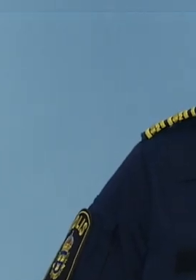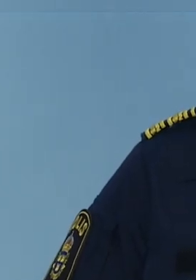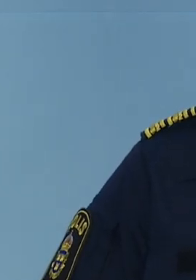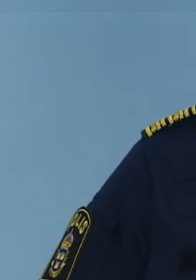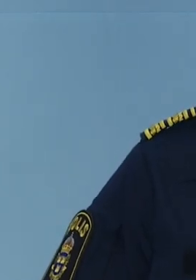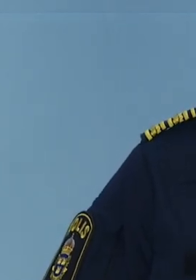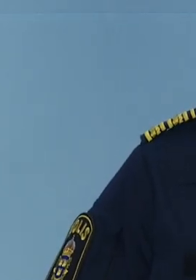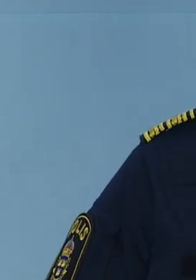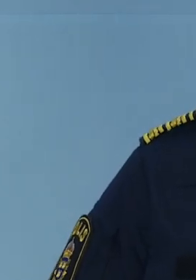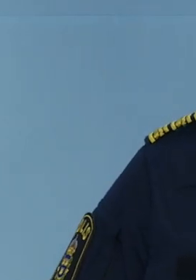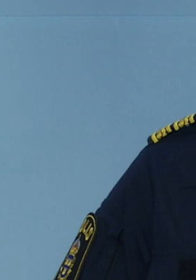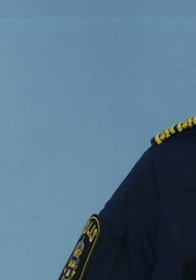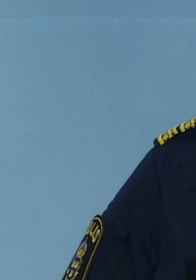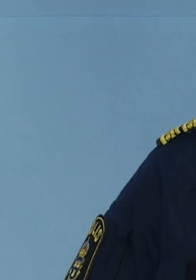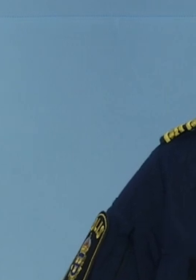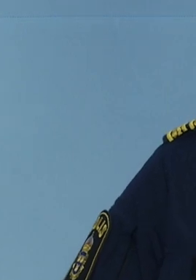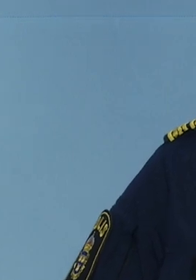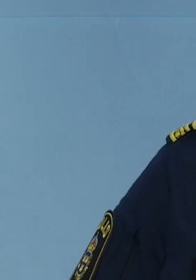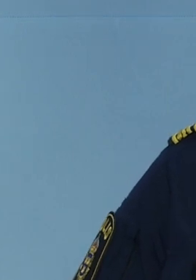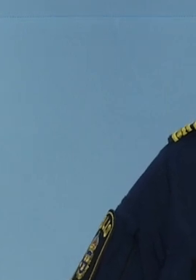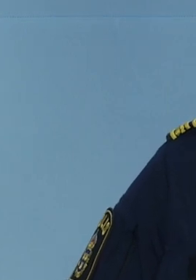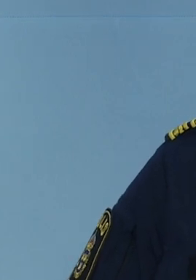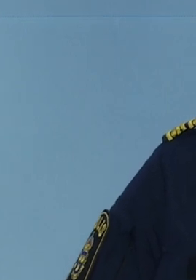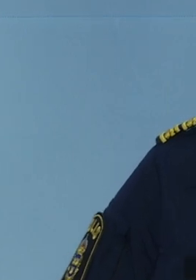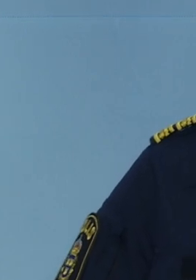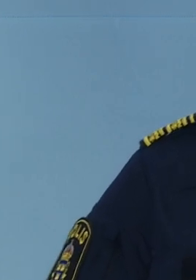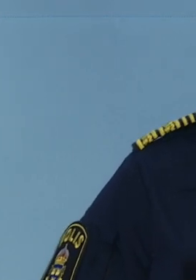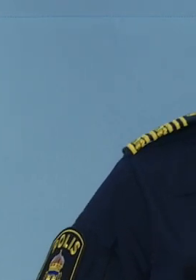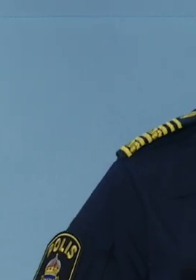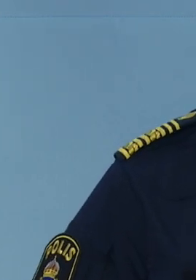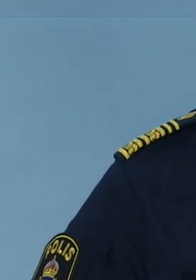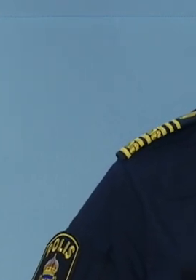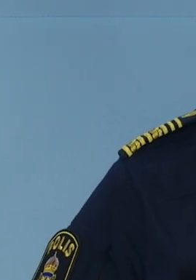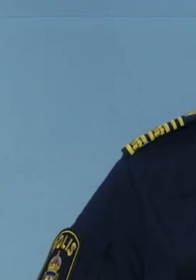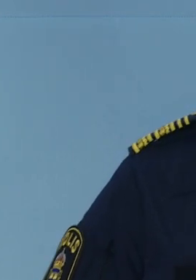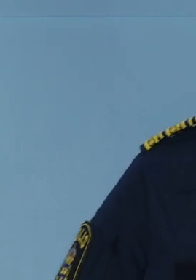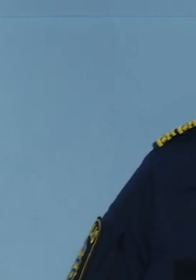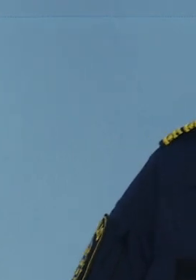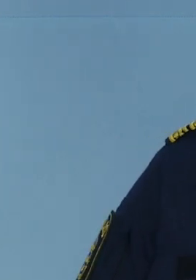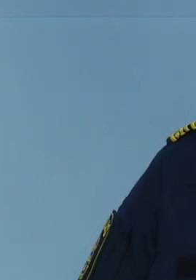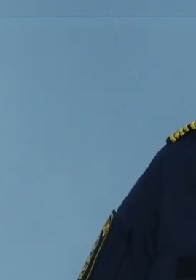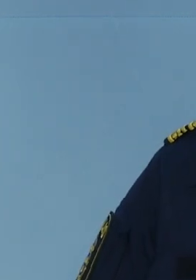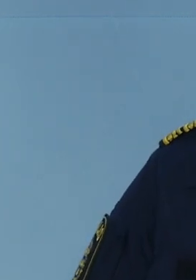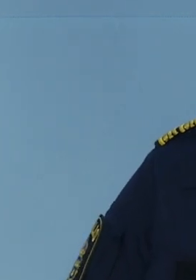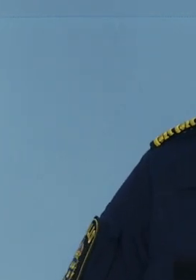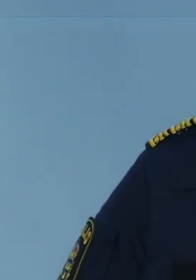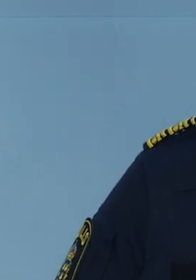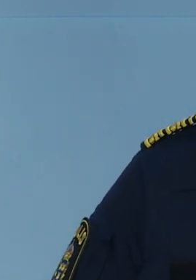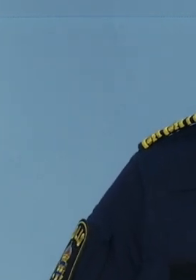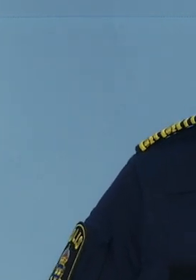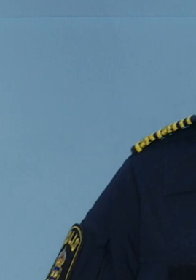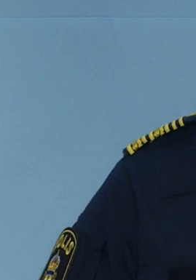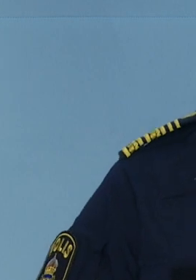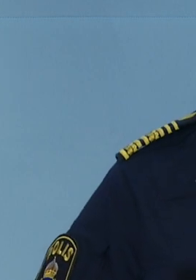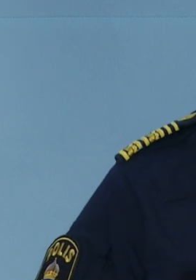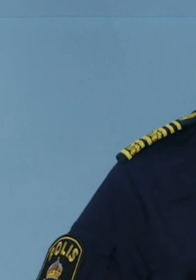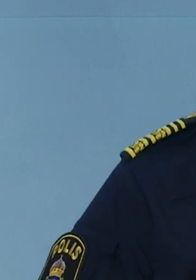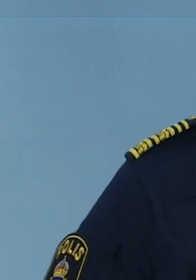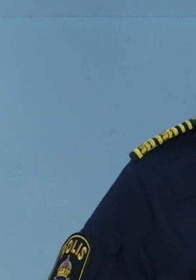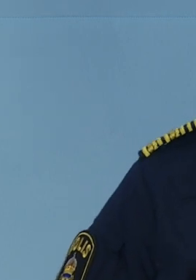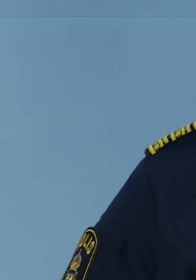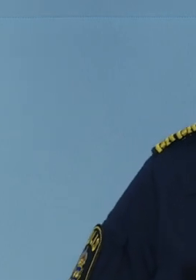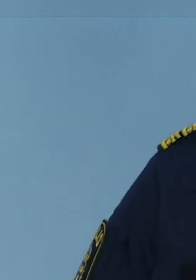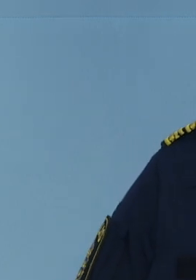Det är förtroendefrågan så att säga. När det gäller en skjutning till exempel. Vi hade en på Tensta torg.